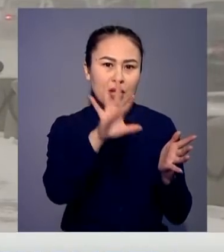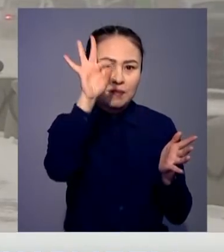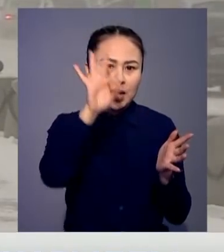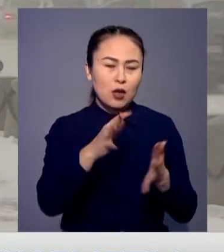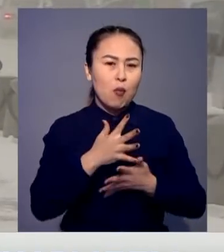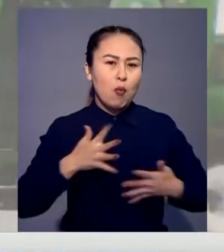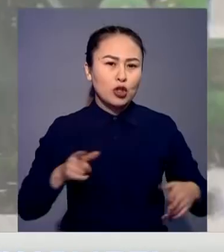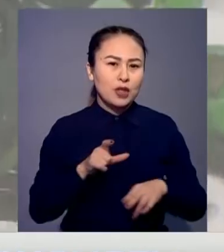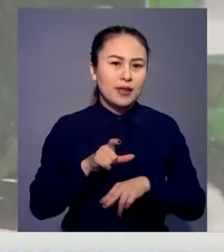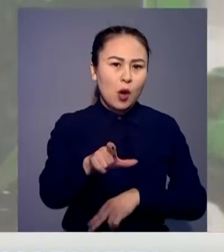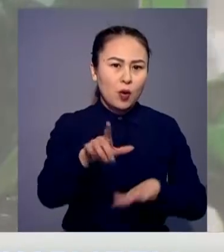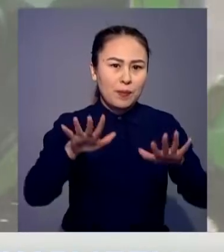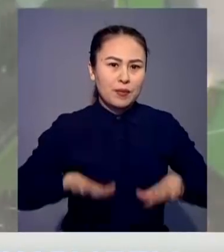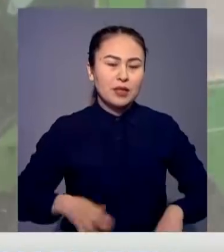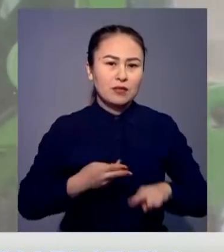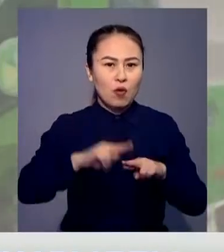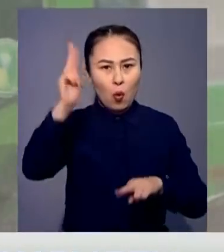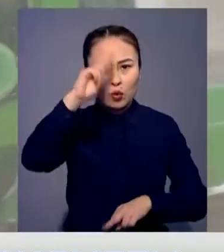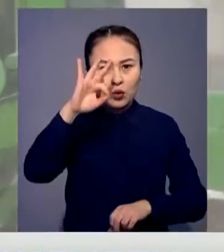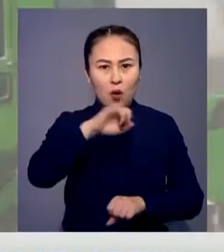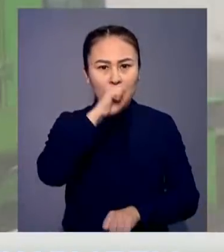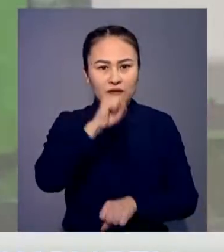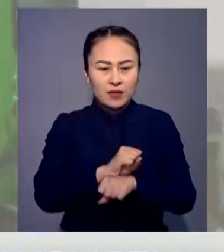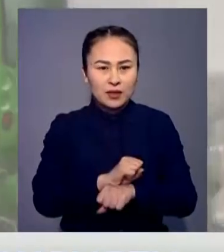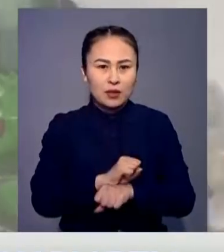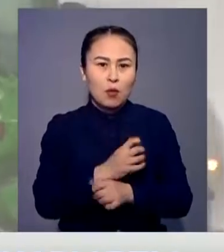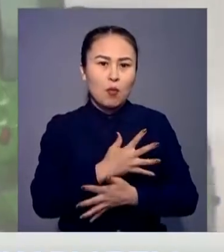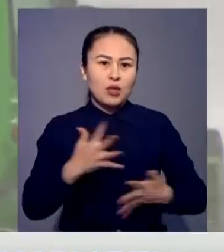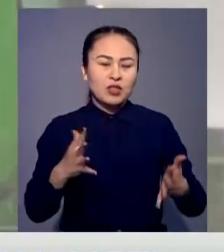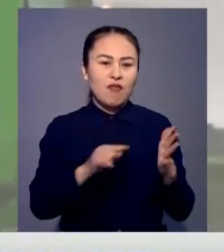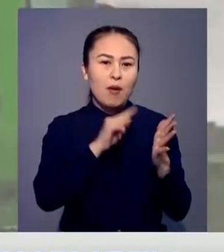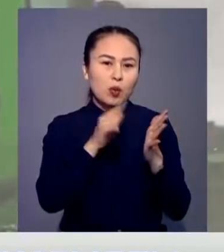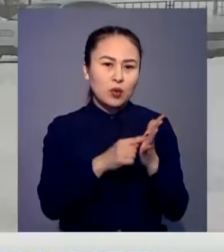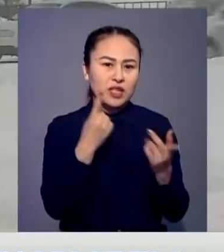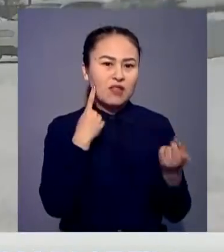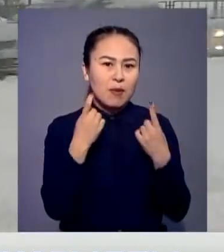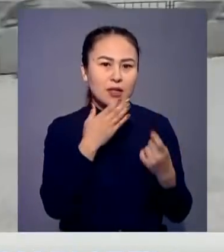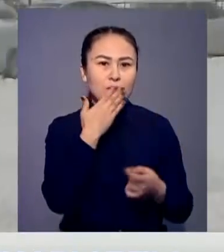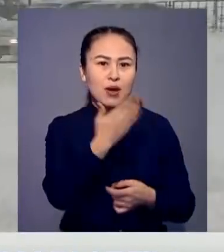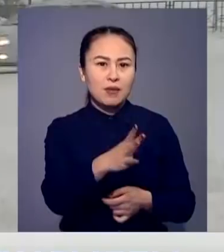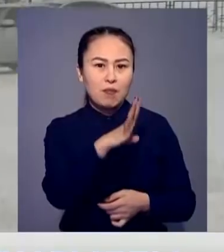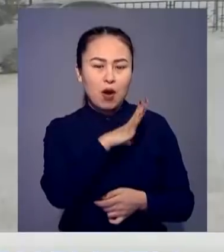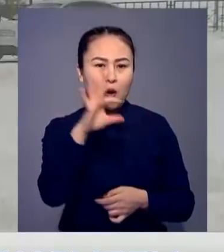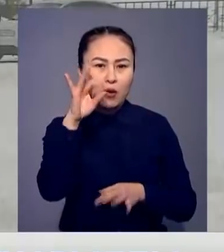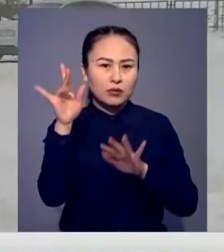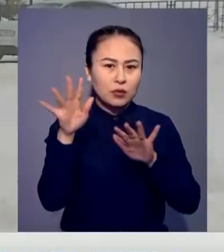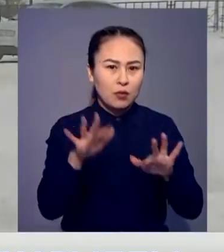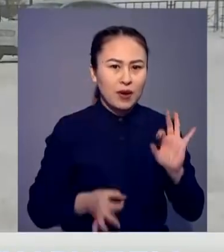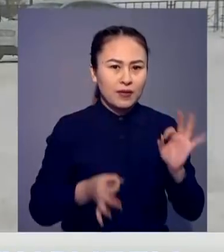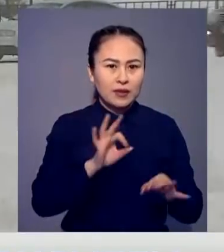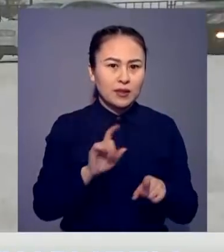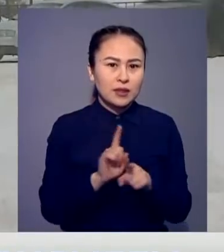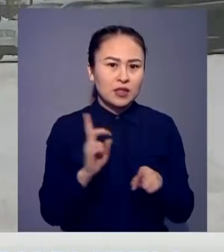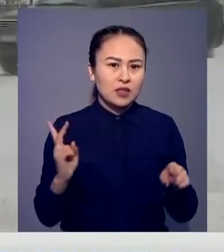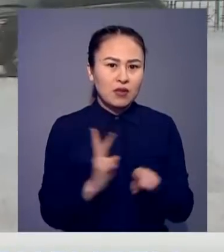тас жолдардағы ахуал мен сабақтың тоқтатылуы туралы ақпарат сұраған. Айта кету керек, биыл елордаға түскен қардың нормасы